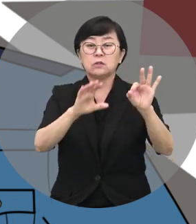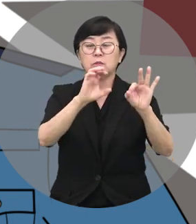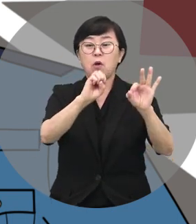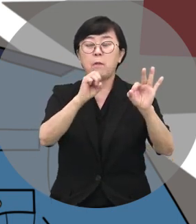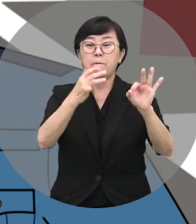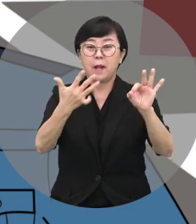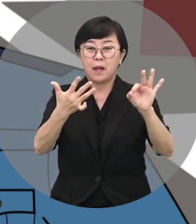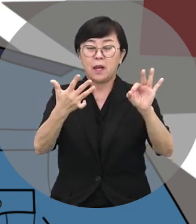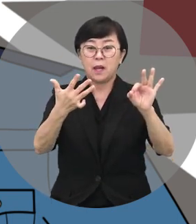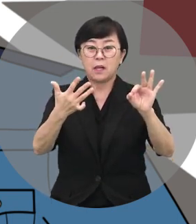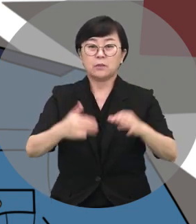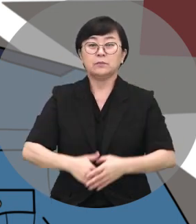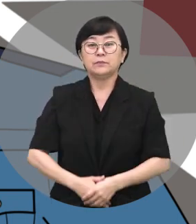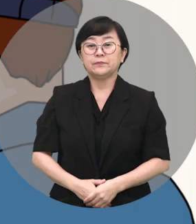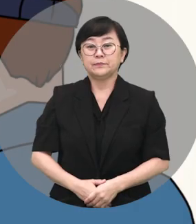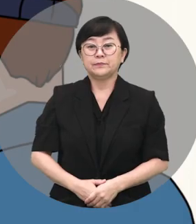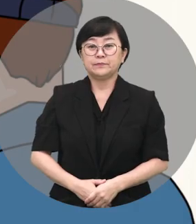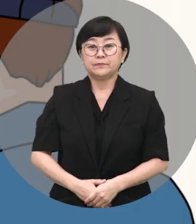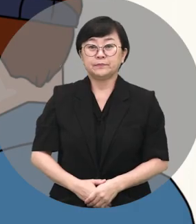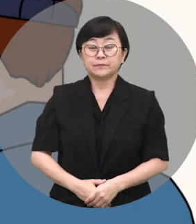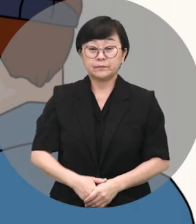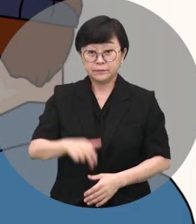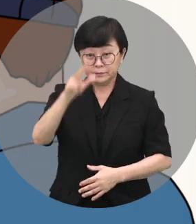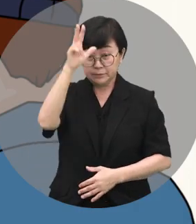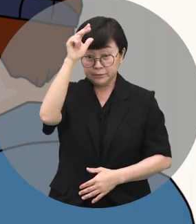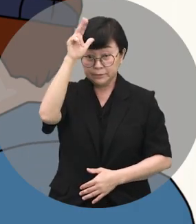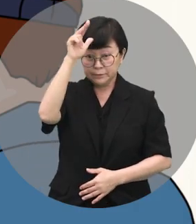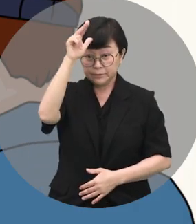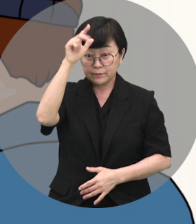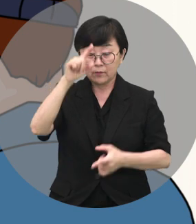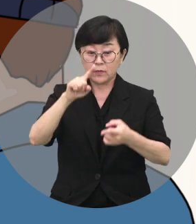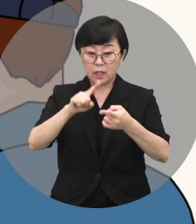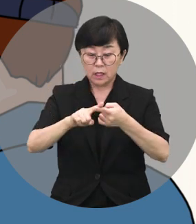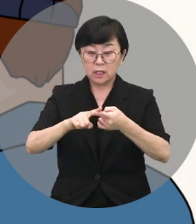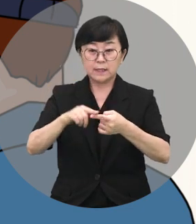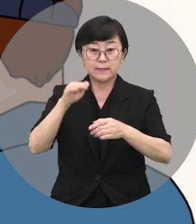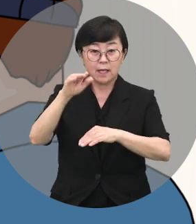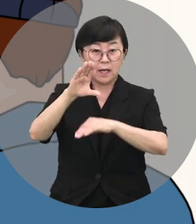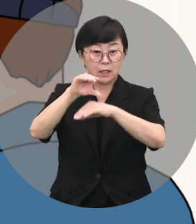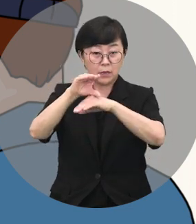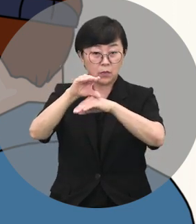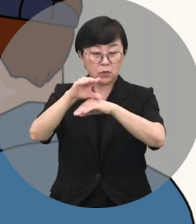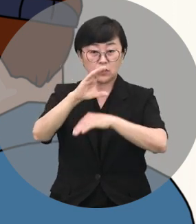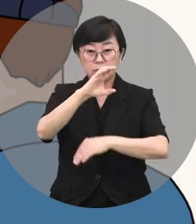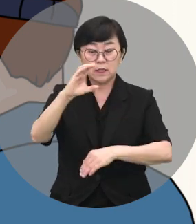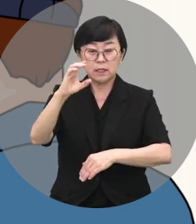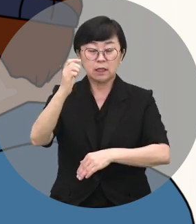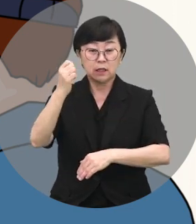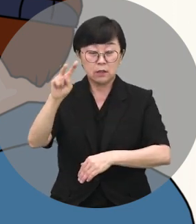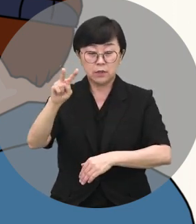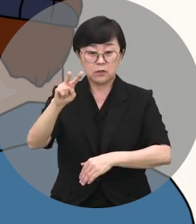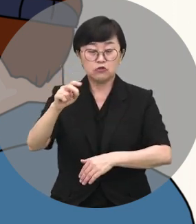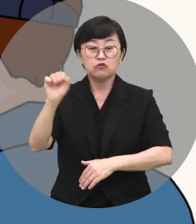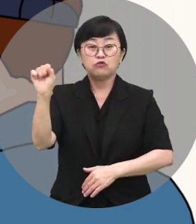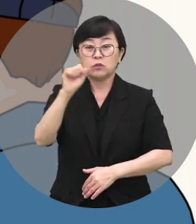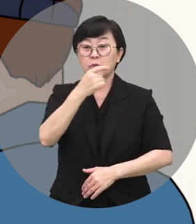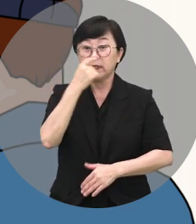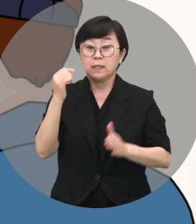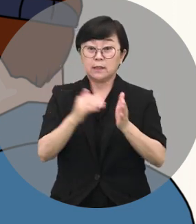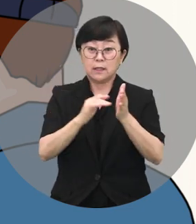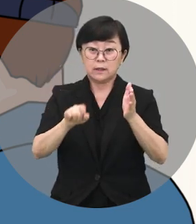0.08% 수치가 나왔습니다. 경찰은 B씨의 블랙박스와 주차장 CCTV로 운전한 것을